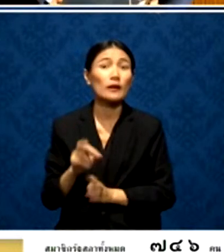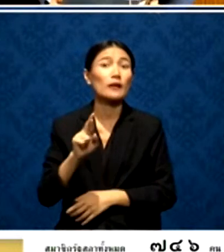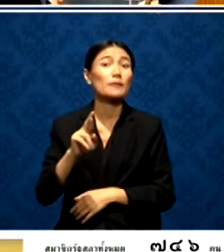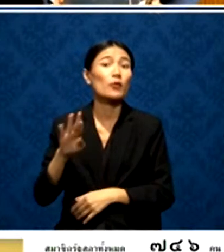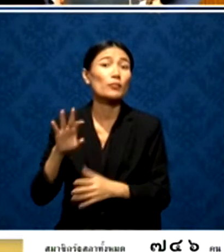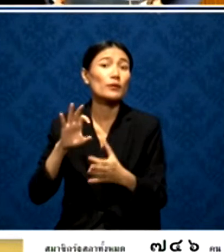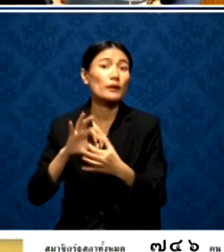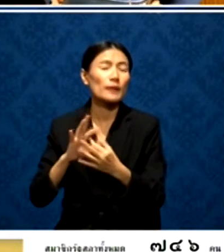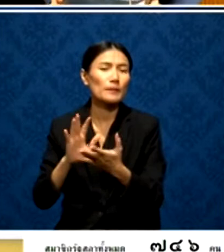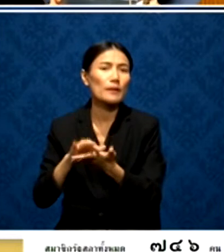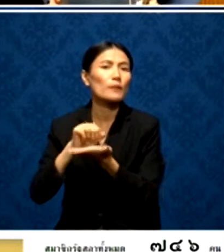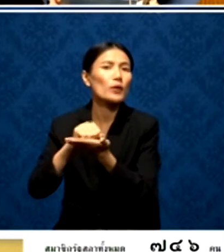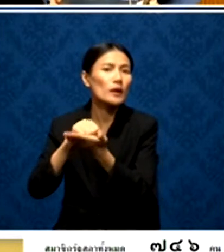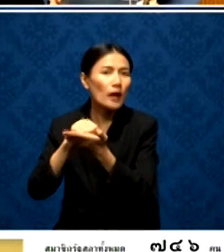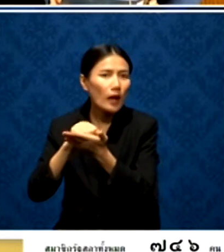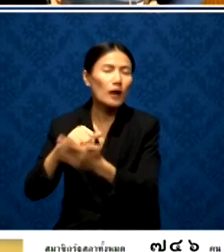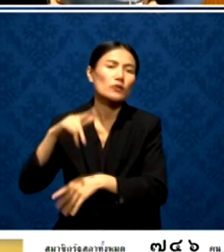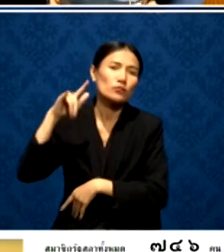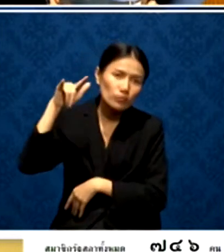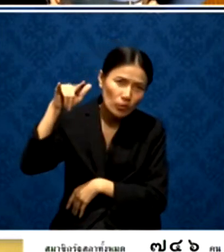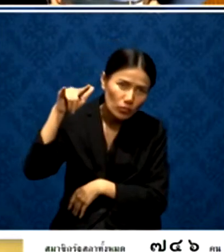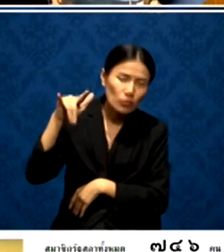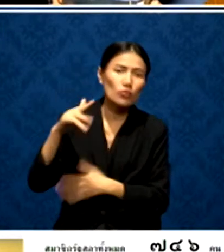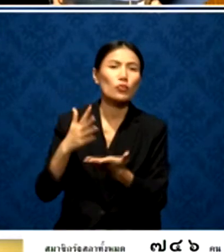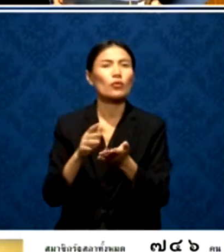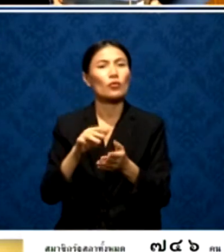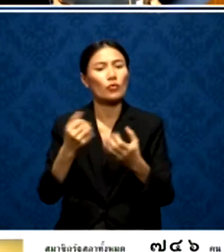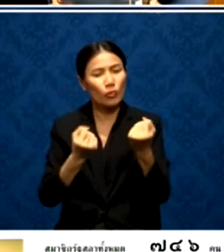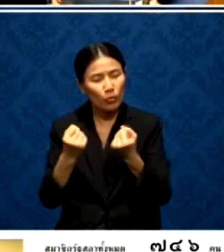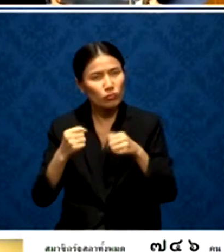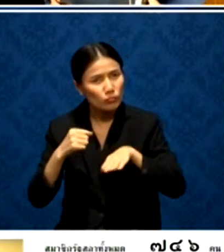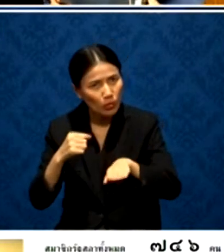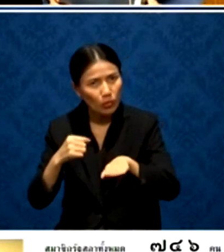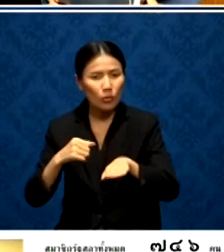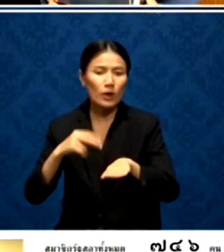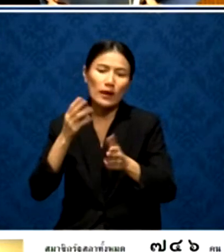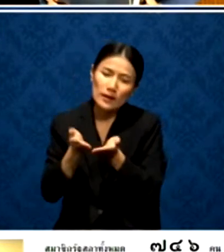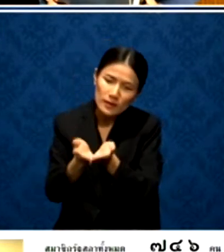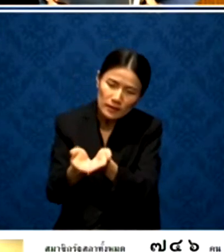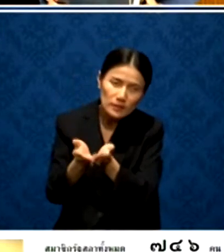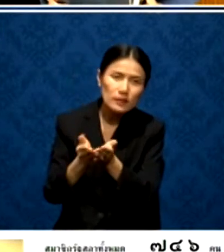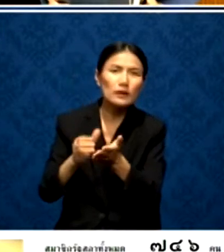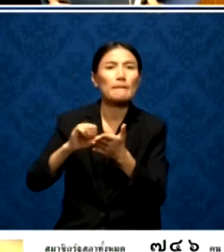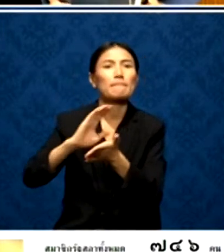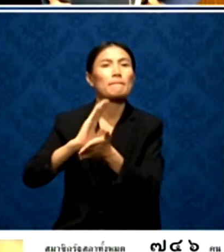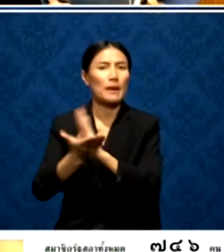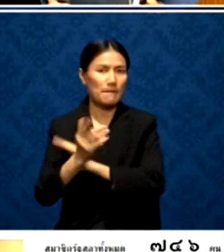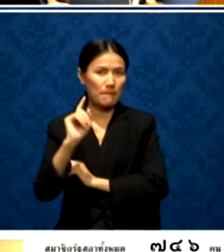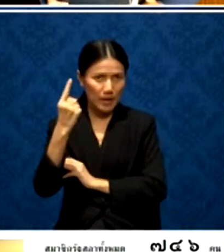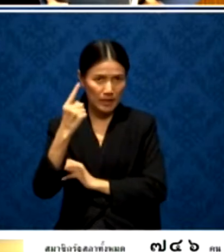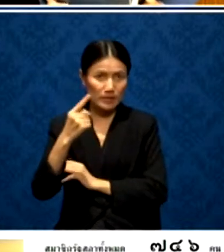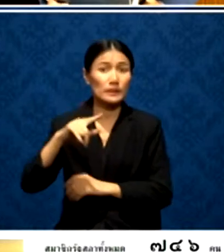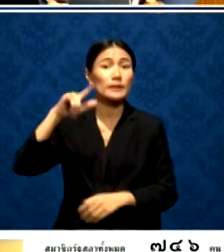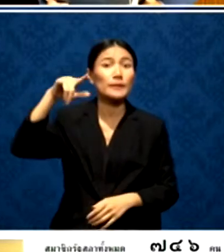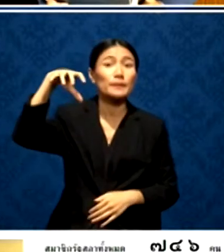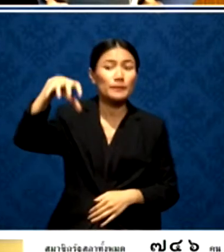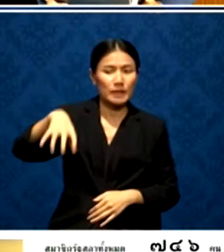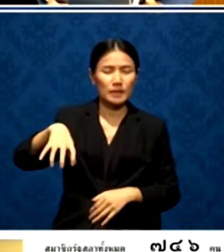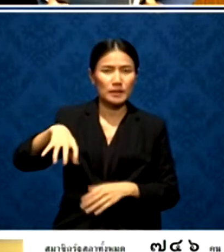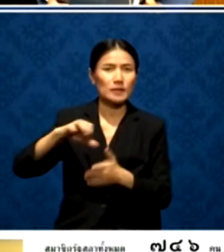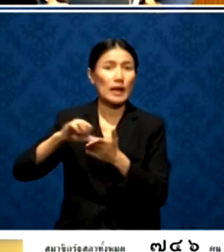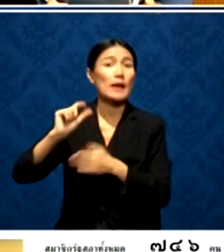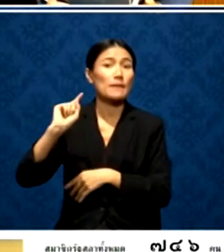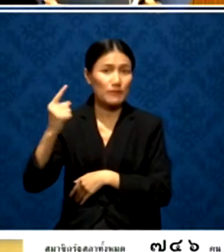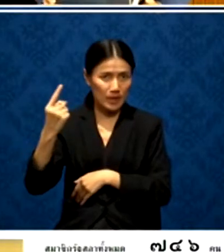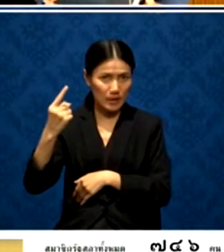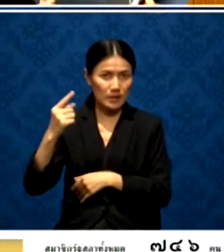คมทั้งทางบกทางน้ำและทางอากาศโดยจะปรับปรุงสนามบินและจั